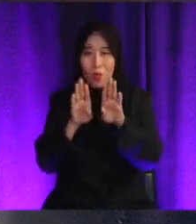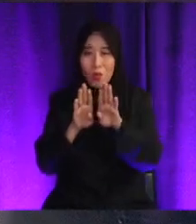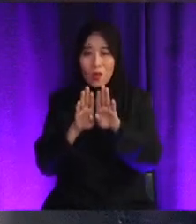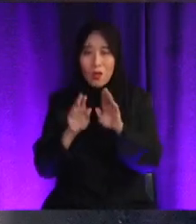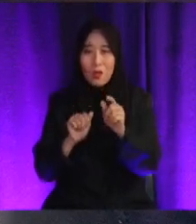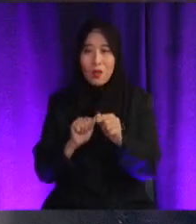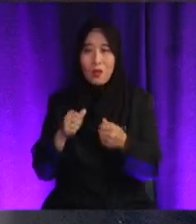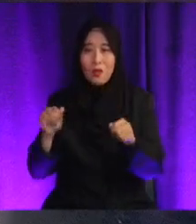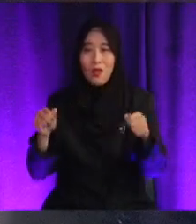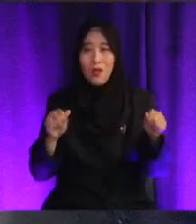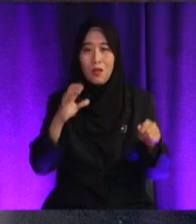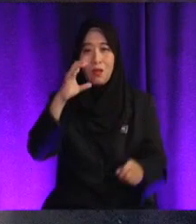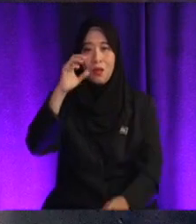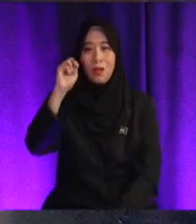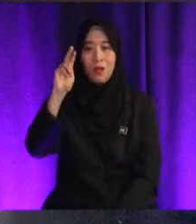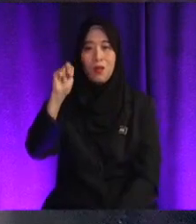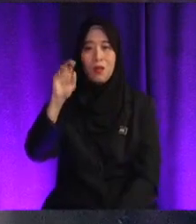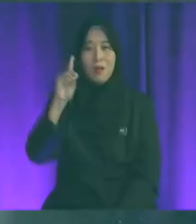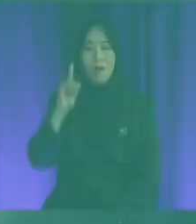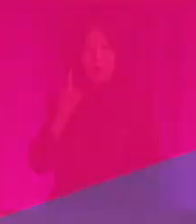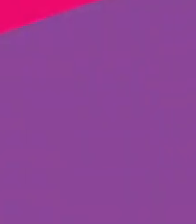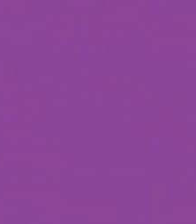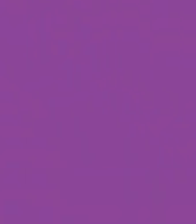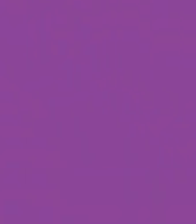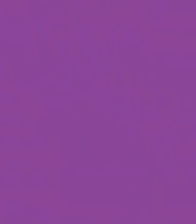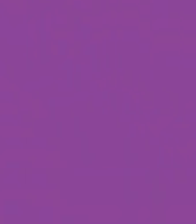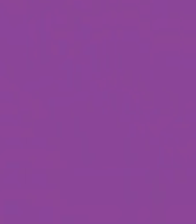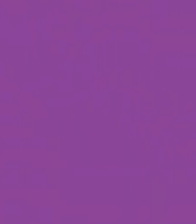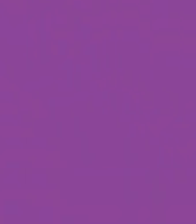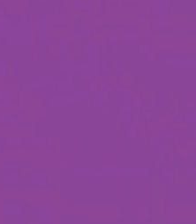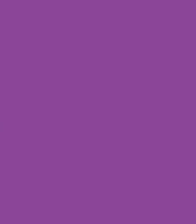si Walid tu dia pergi tutup aircon, cikgu? Oh, cikgu.